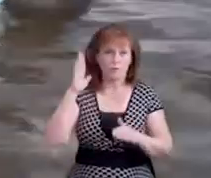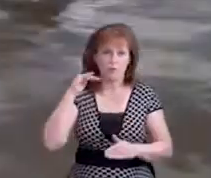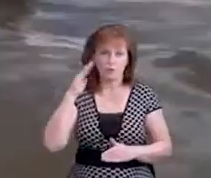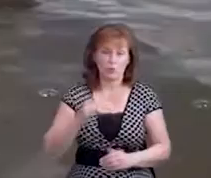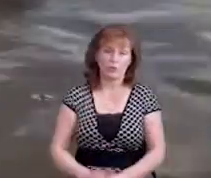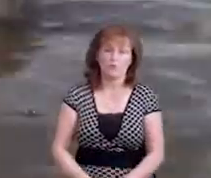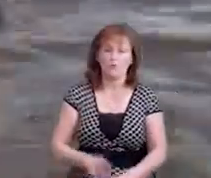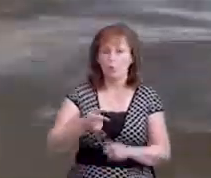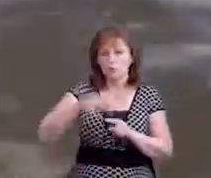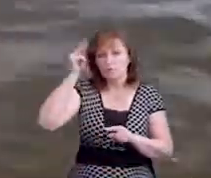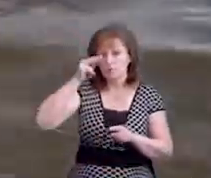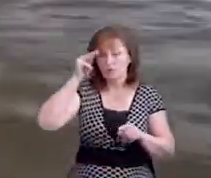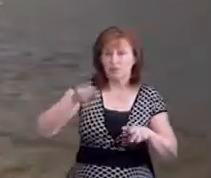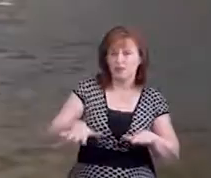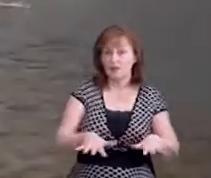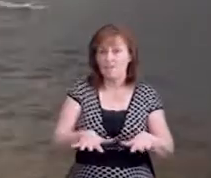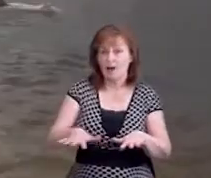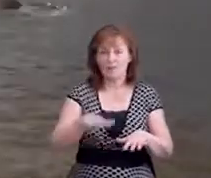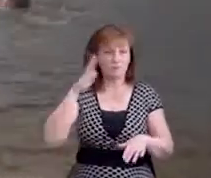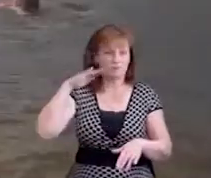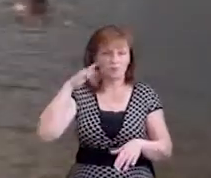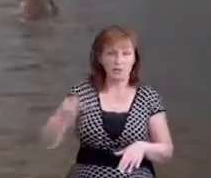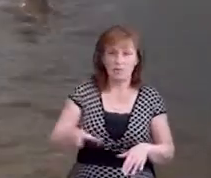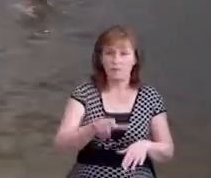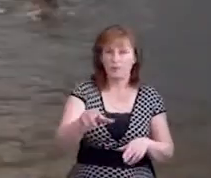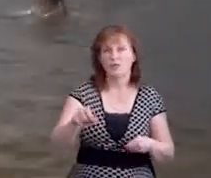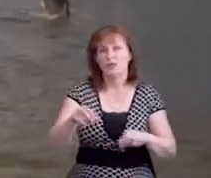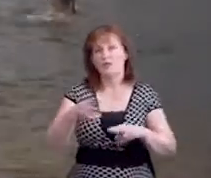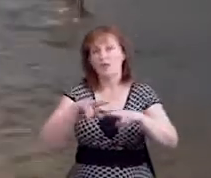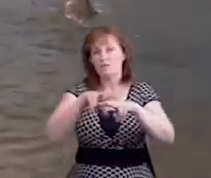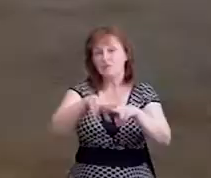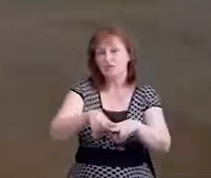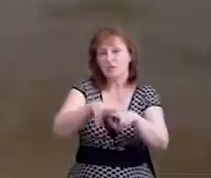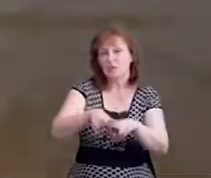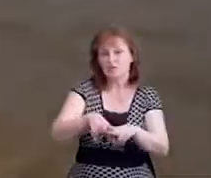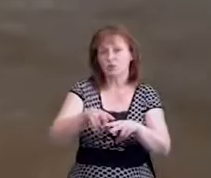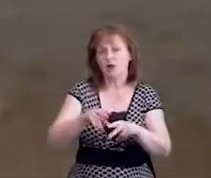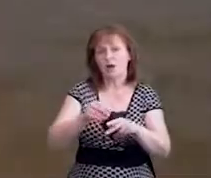навчитися триматися на воді. Для цього існують спеціальні вправи, як от зірочка, поплавок, стріла.